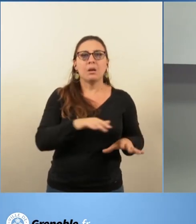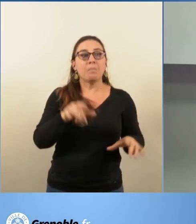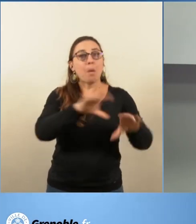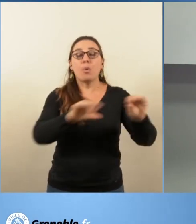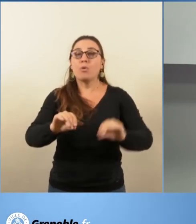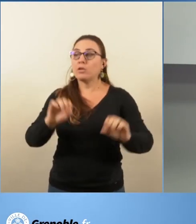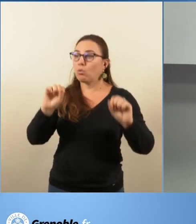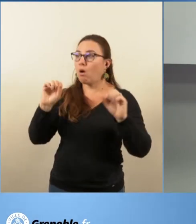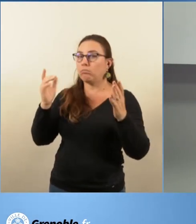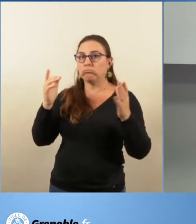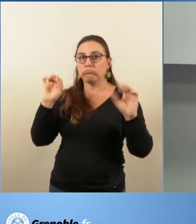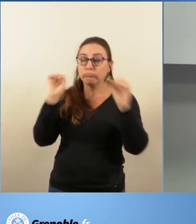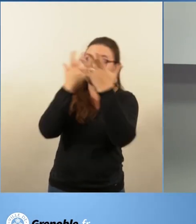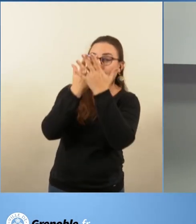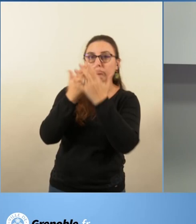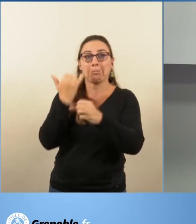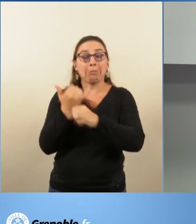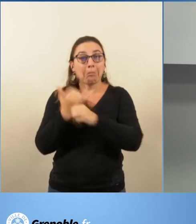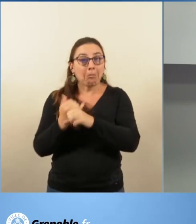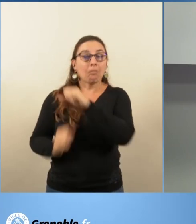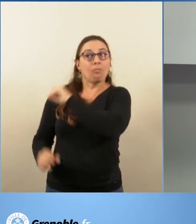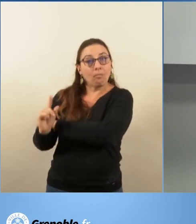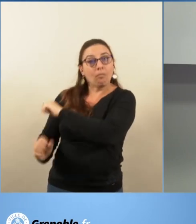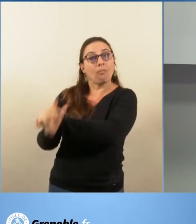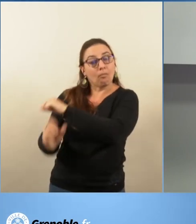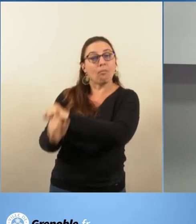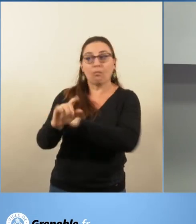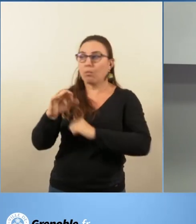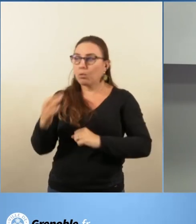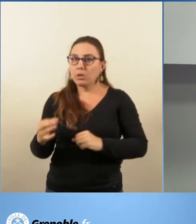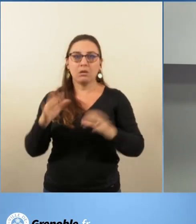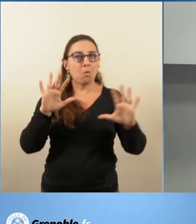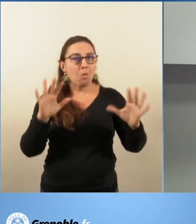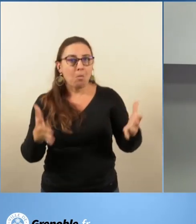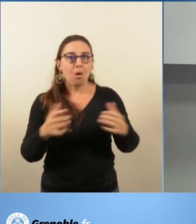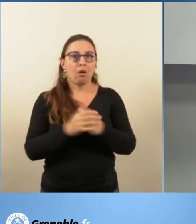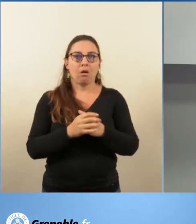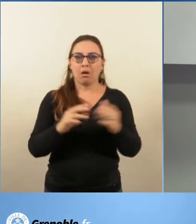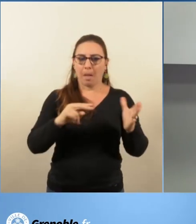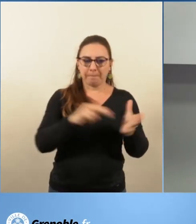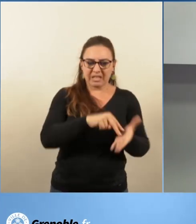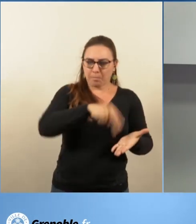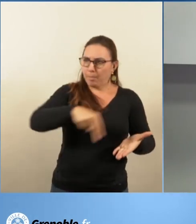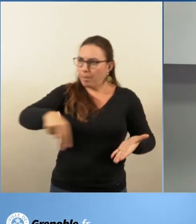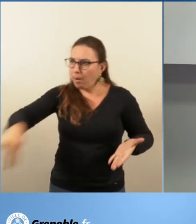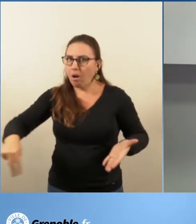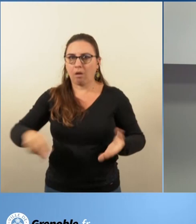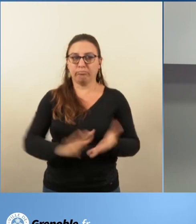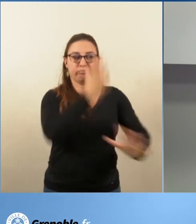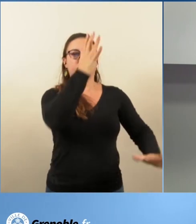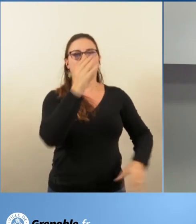population des incidents réguliers pour des problèmes de prise multiple pour des problèmes de travaux pour des problèmes